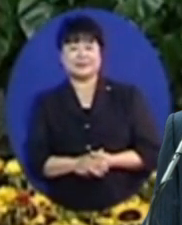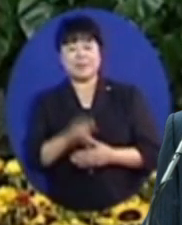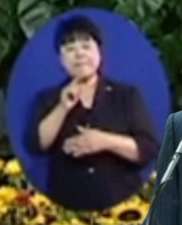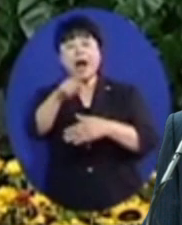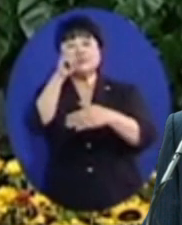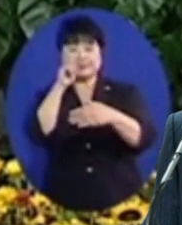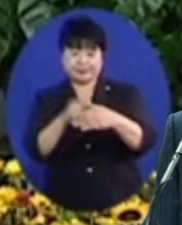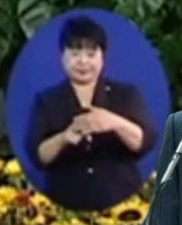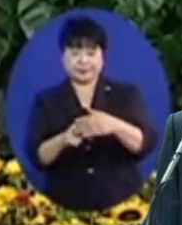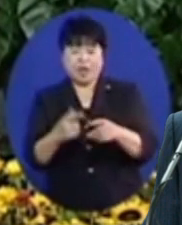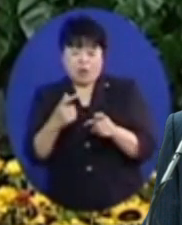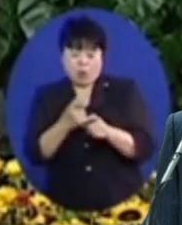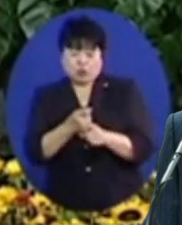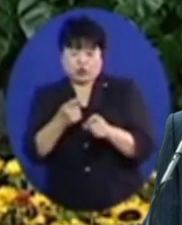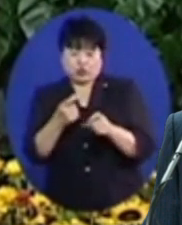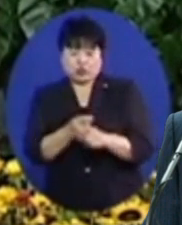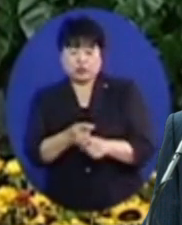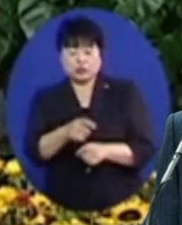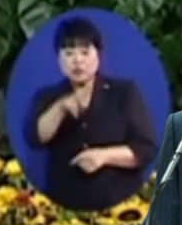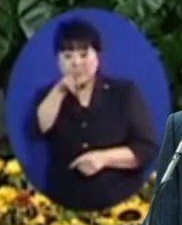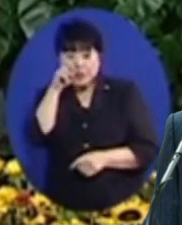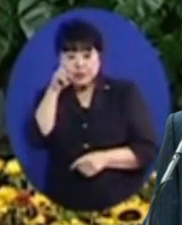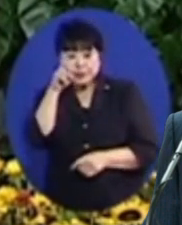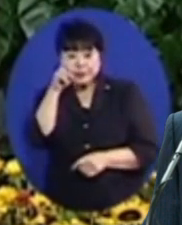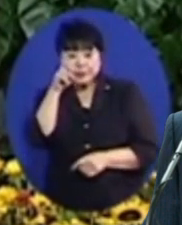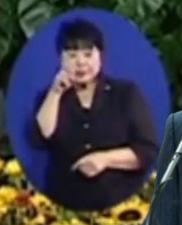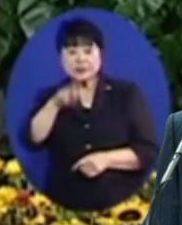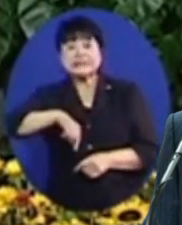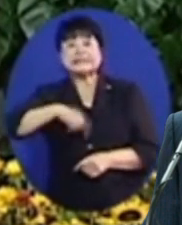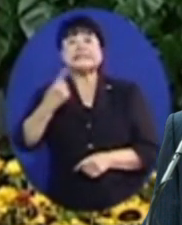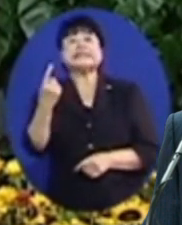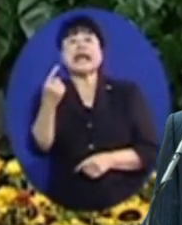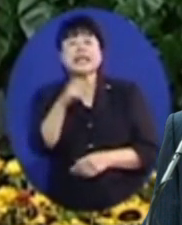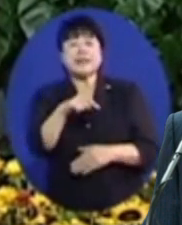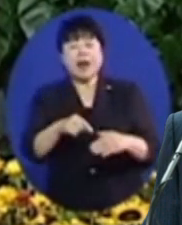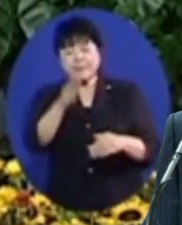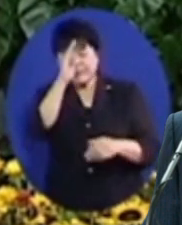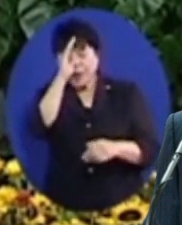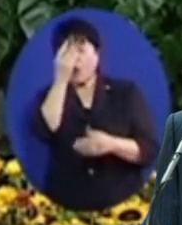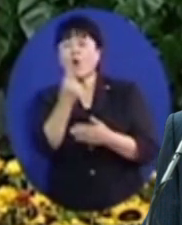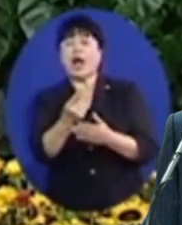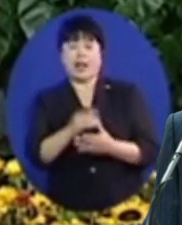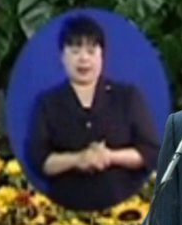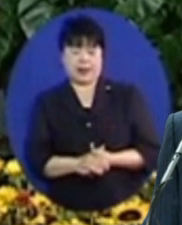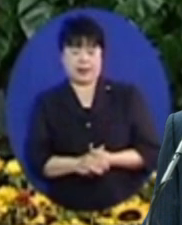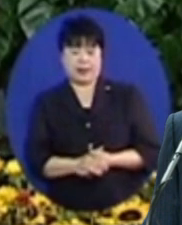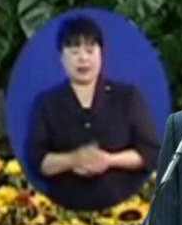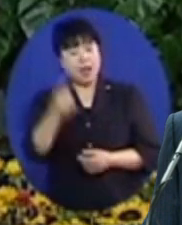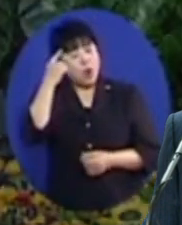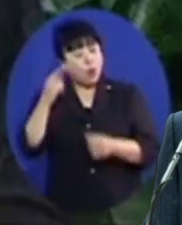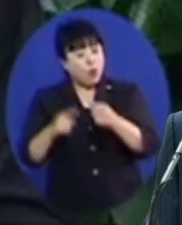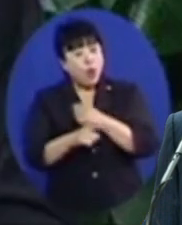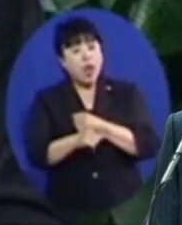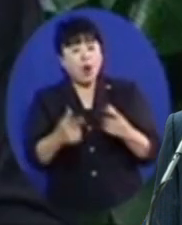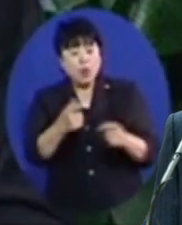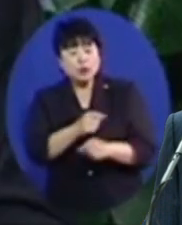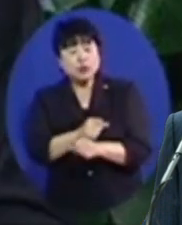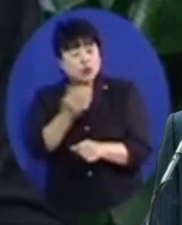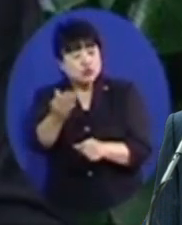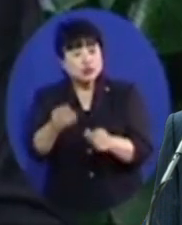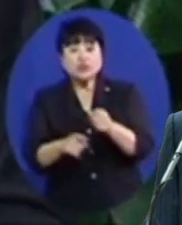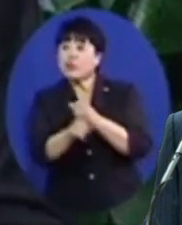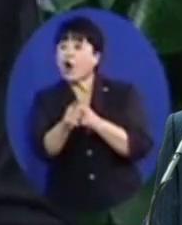마음의 복수심과 미움은 자기의 심신을 먼저 파괴합니다. 너 왜 원수를 용서하라